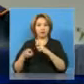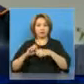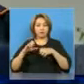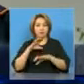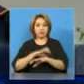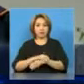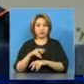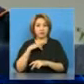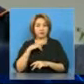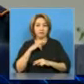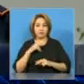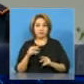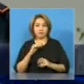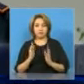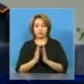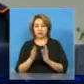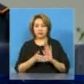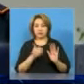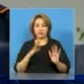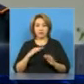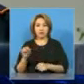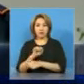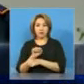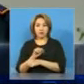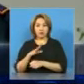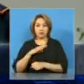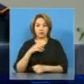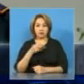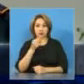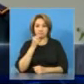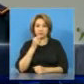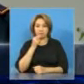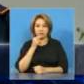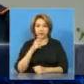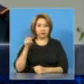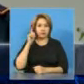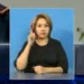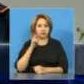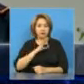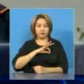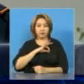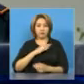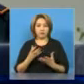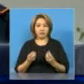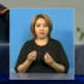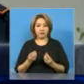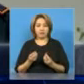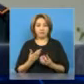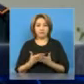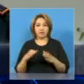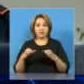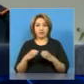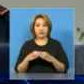ерекше назар аударуыңызды шақырамыз. Көліктік басқару кезінде темекі шегу, ұялы телефон қолдану, жолаушыларды қоғамдық